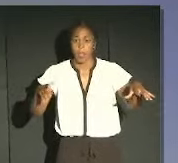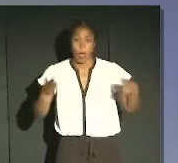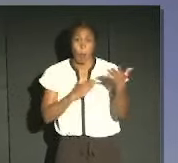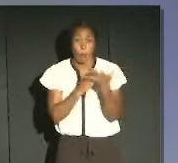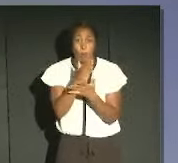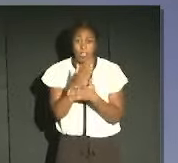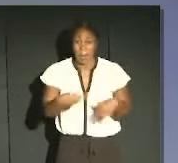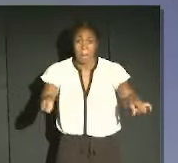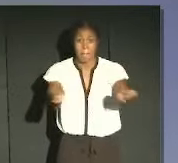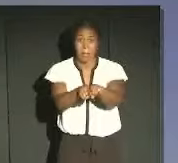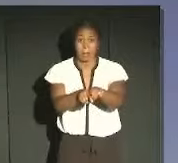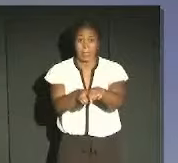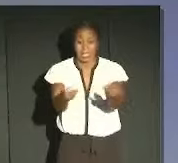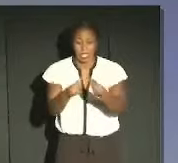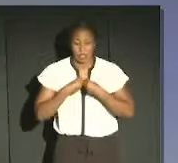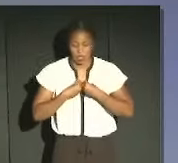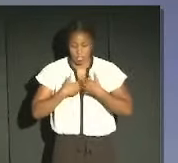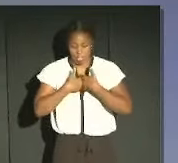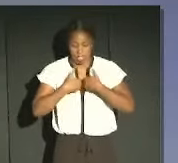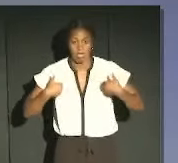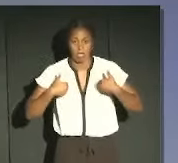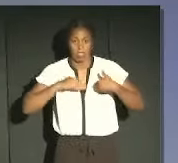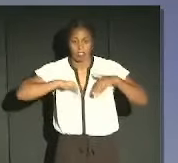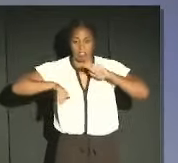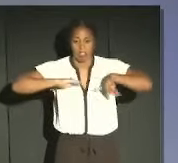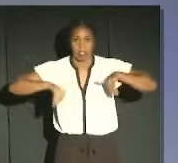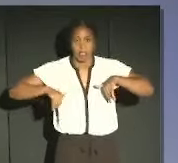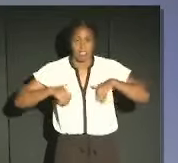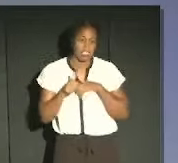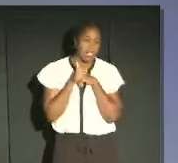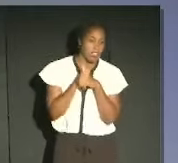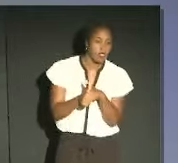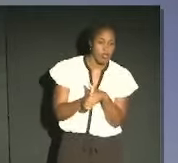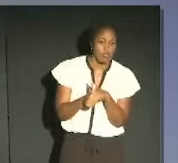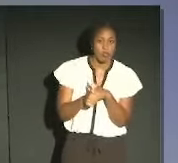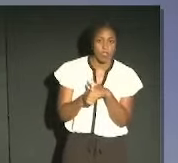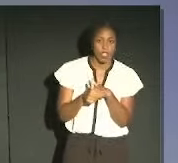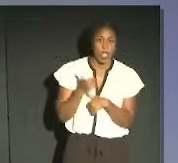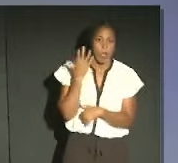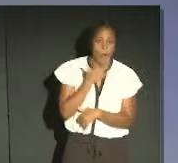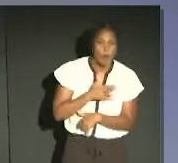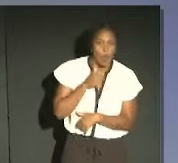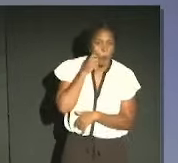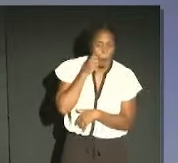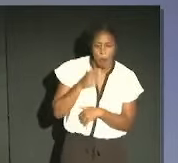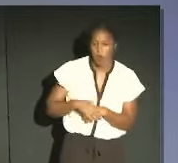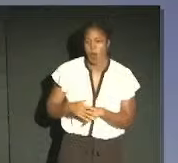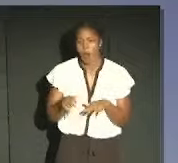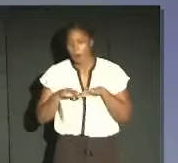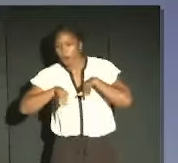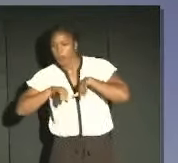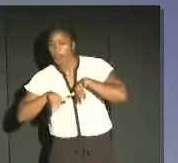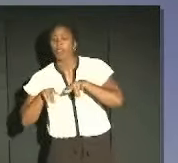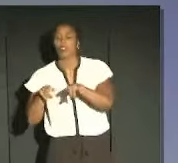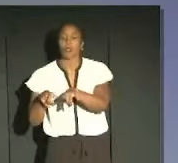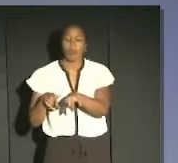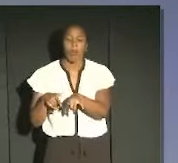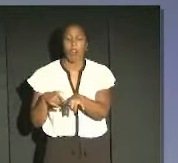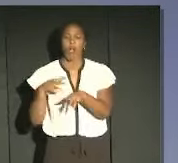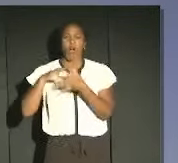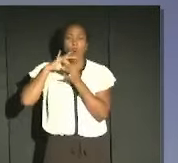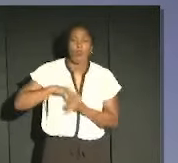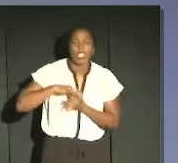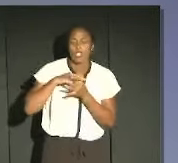projet nous diviser nous diviser selon notre couleur de peau nous diviser selon notre religion nous diviser selon nos